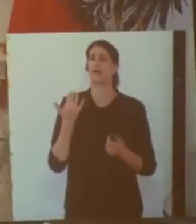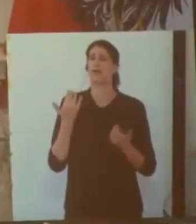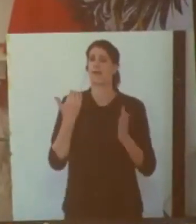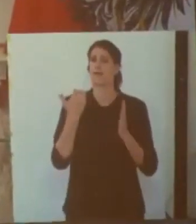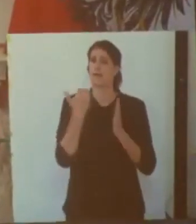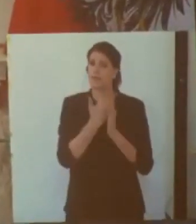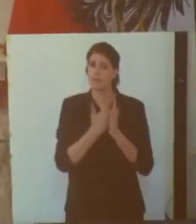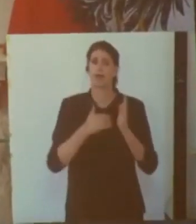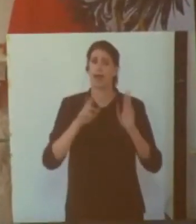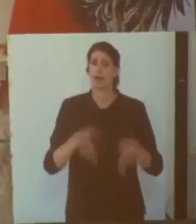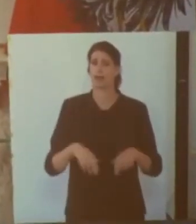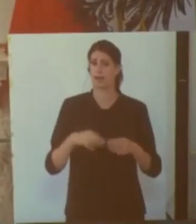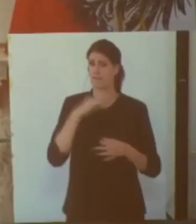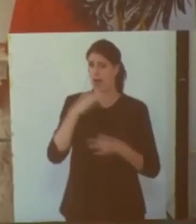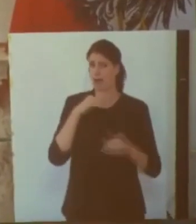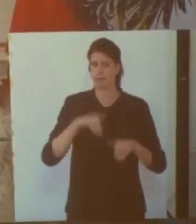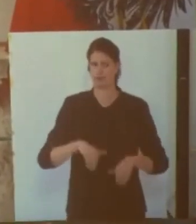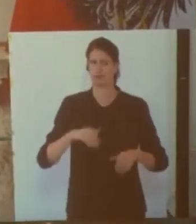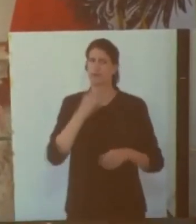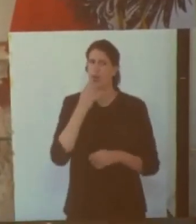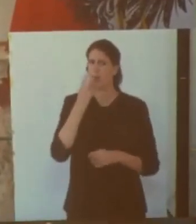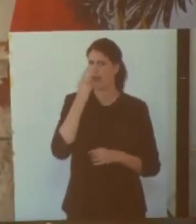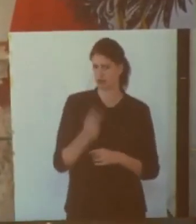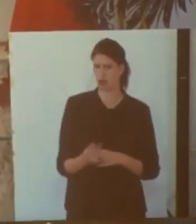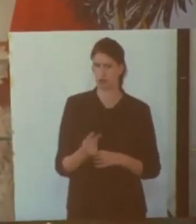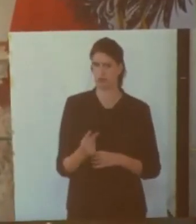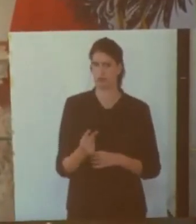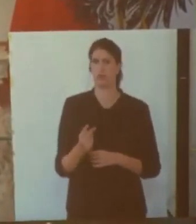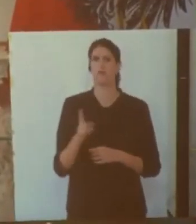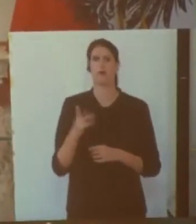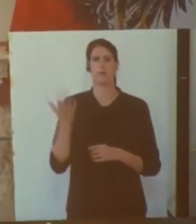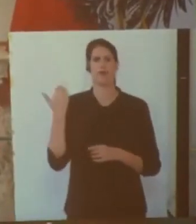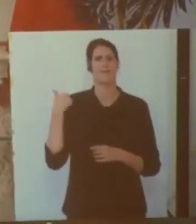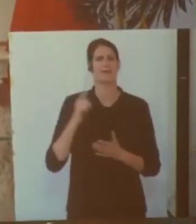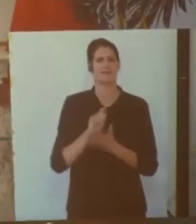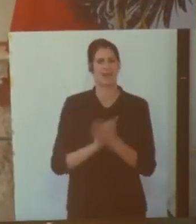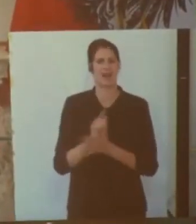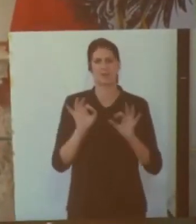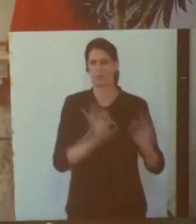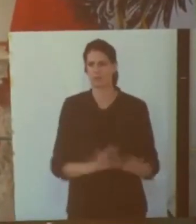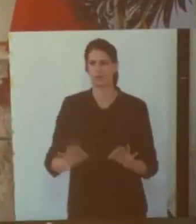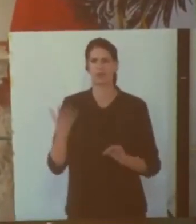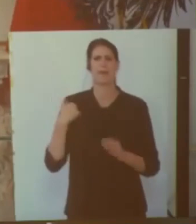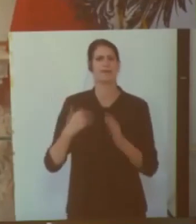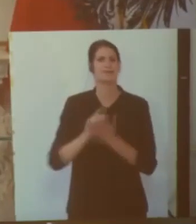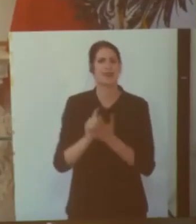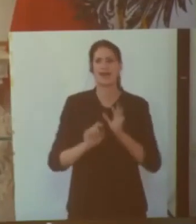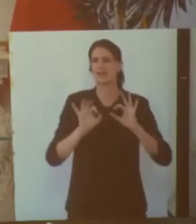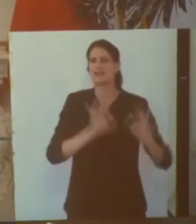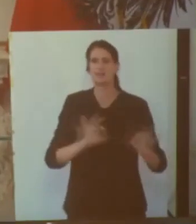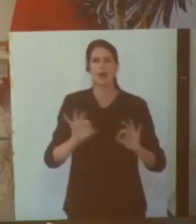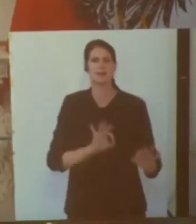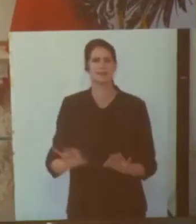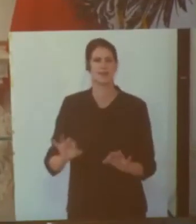da unser Arbeitsrecht noch aus einer Zeit der Produktion, der Industrialisierung stammt und mit Homeoffice und